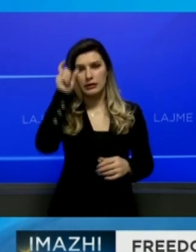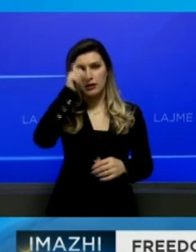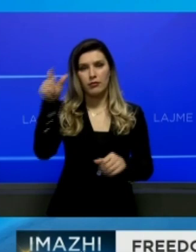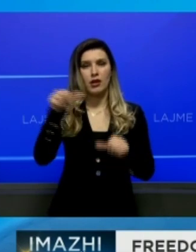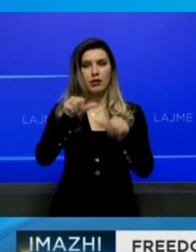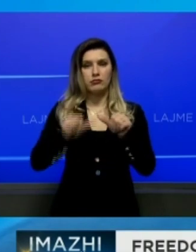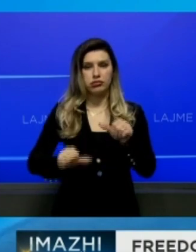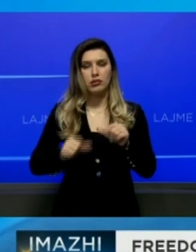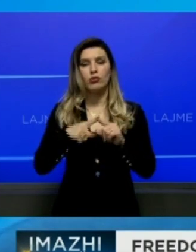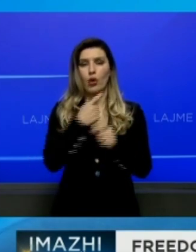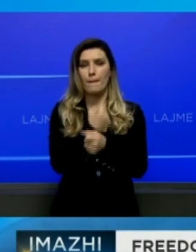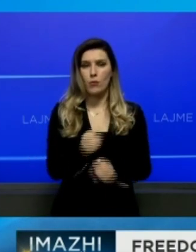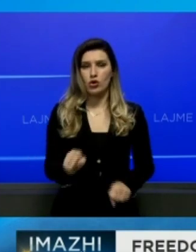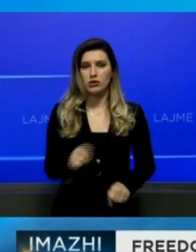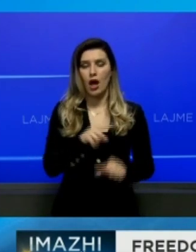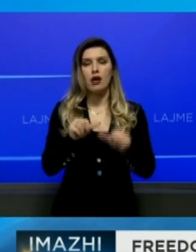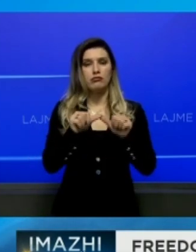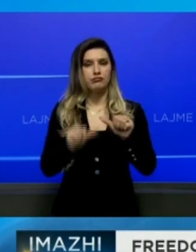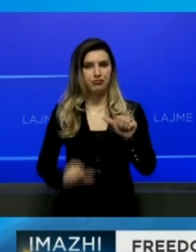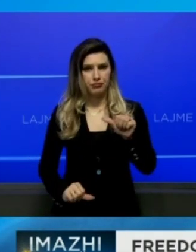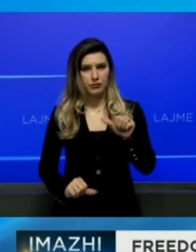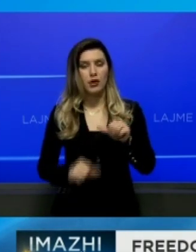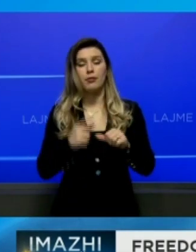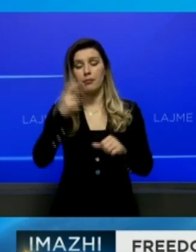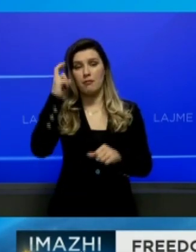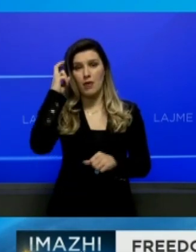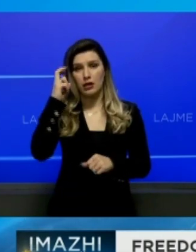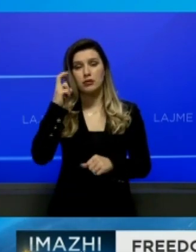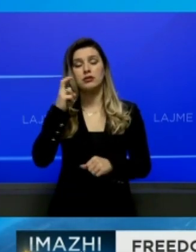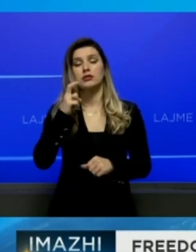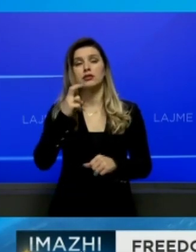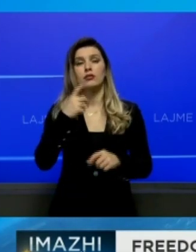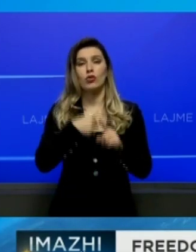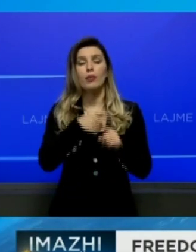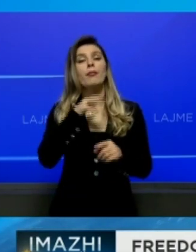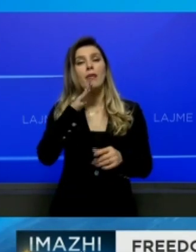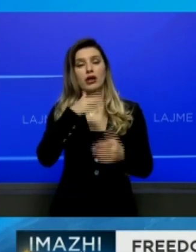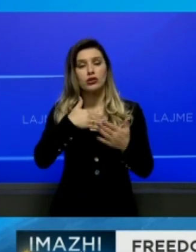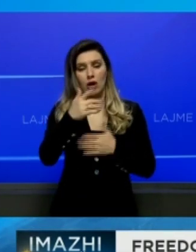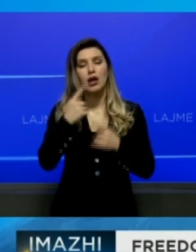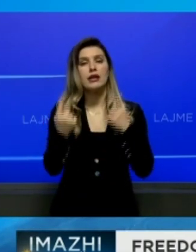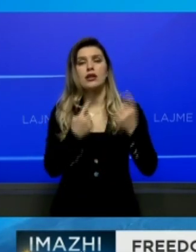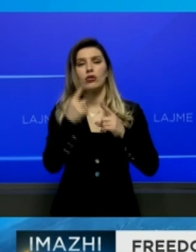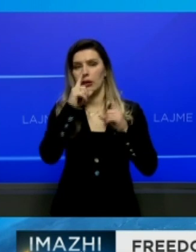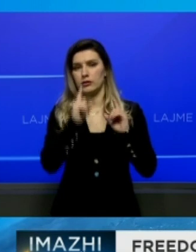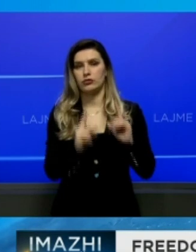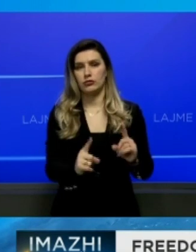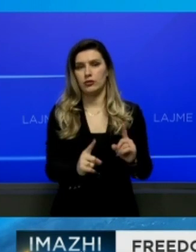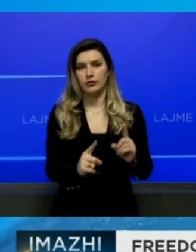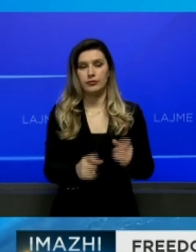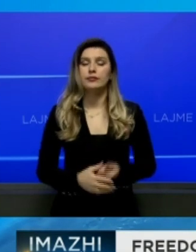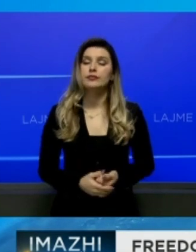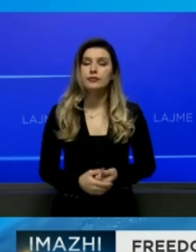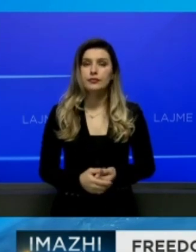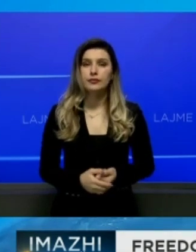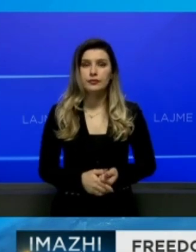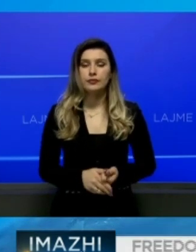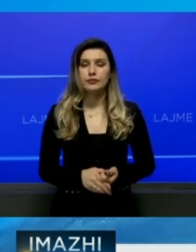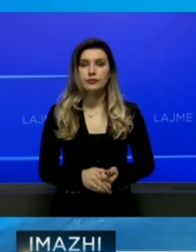në Bosnjë-Hercegovinë, ndërsa në Malin e Zi dhe në Maqedoninë e Veriut, situata është e pandryshuar në krahasim me vitin e